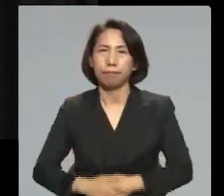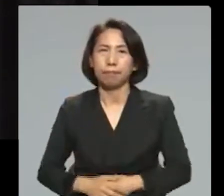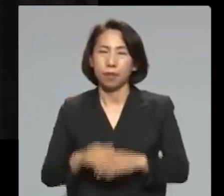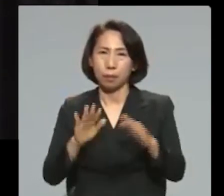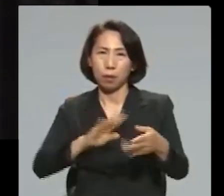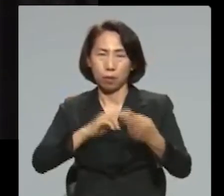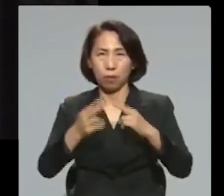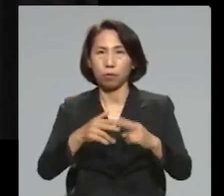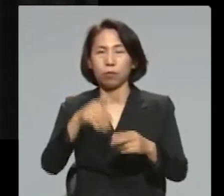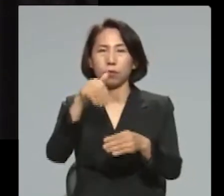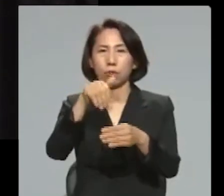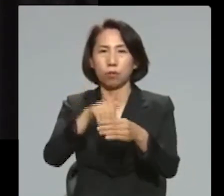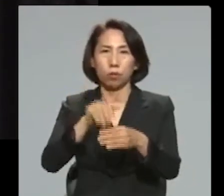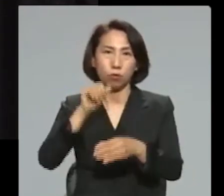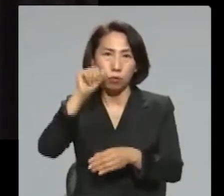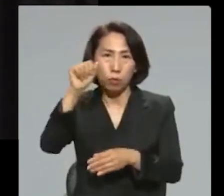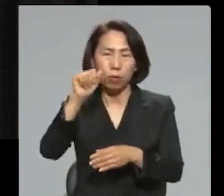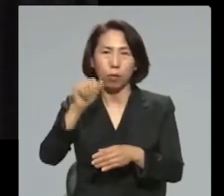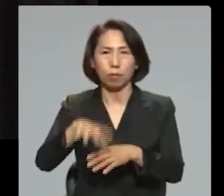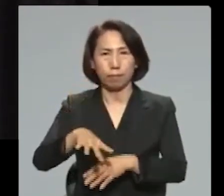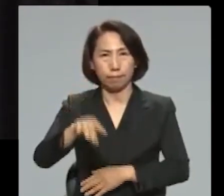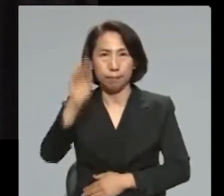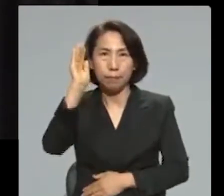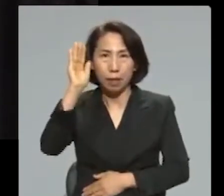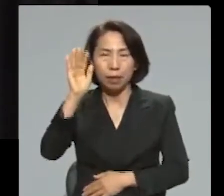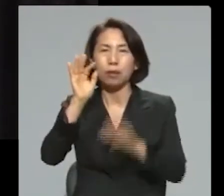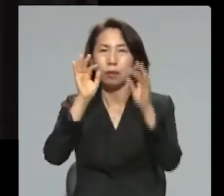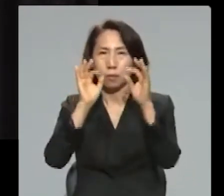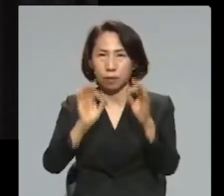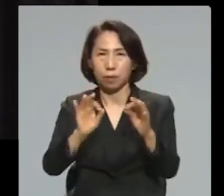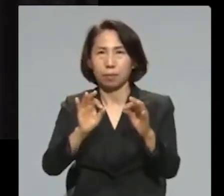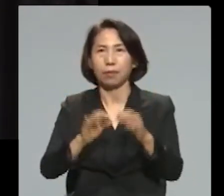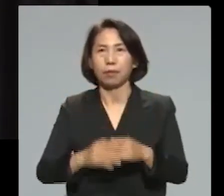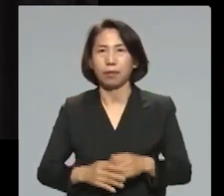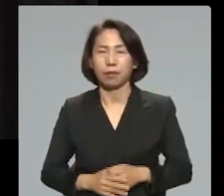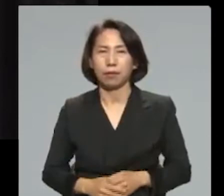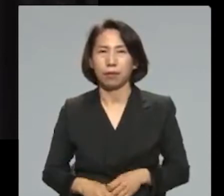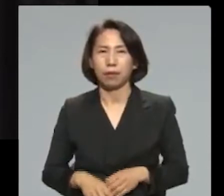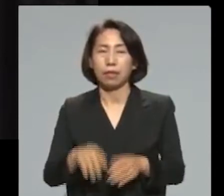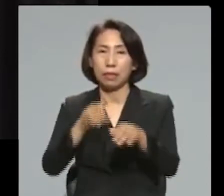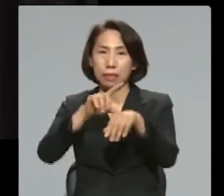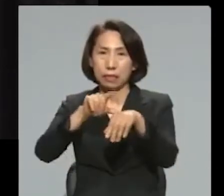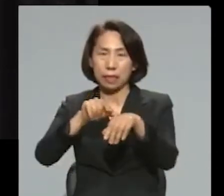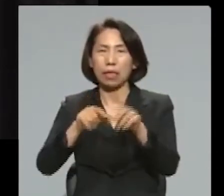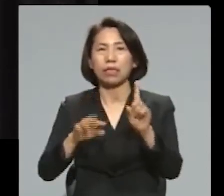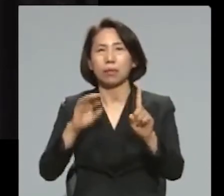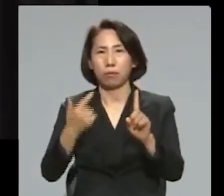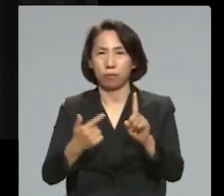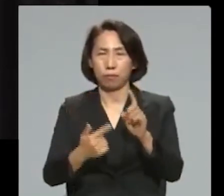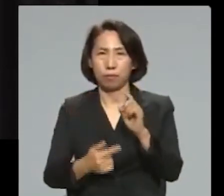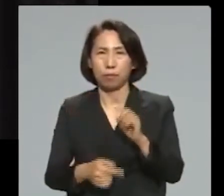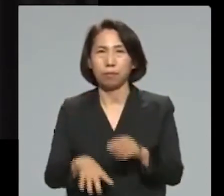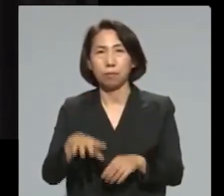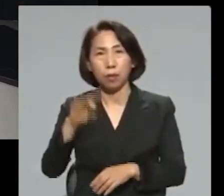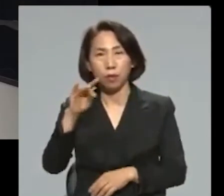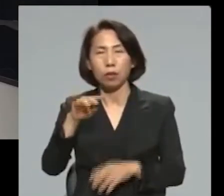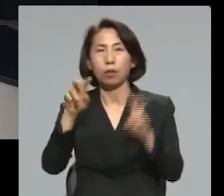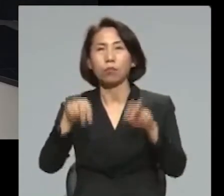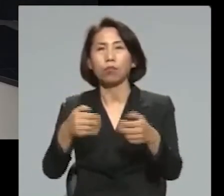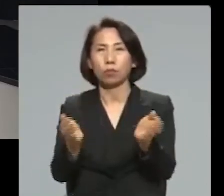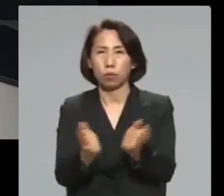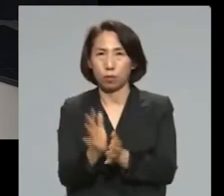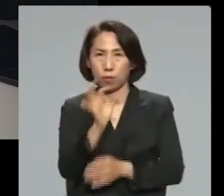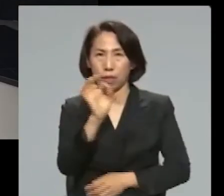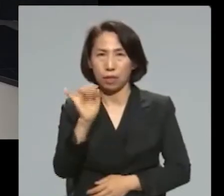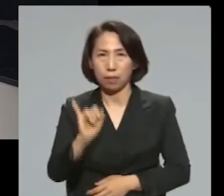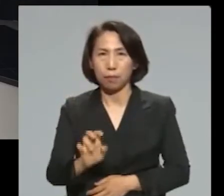그럼 고령군수 선거 후보들의 시작 발언을 들어보도록 하겠습니다. 발언 시간은 1분입니다. 먼저 무소속